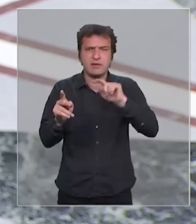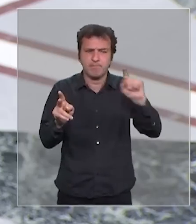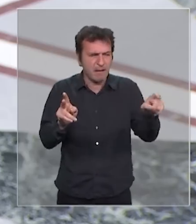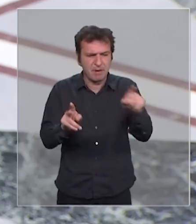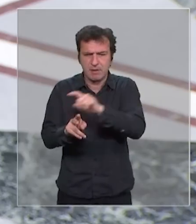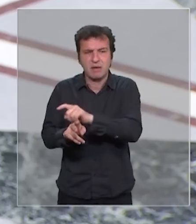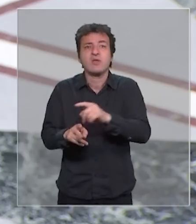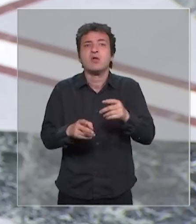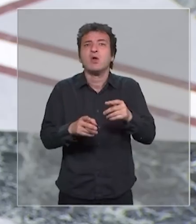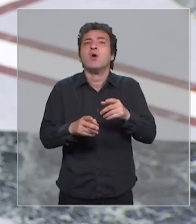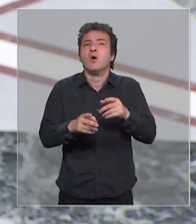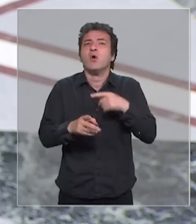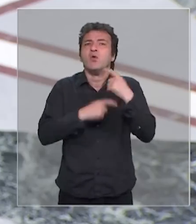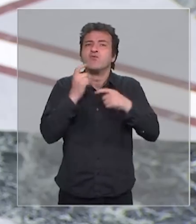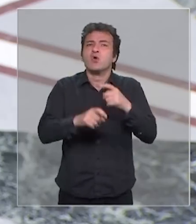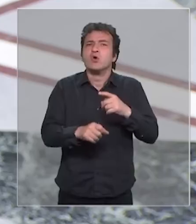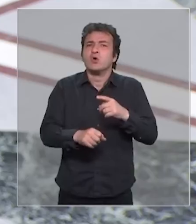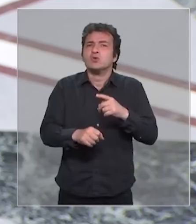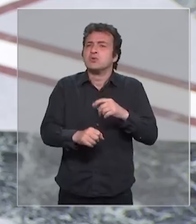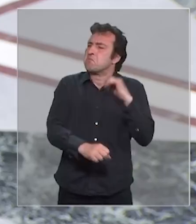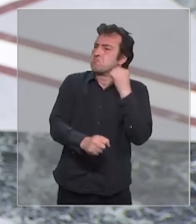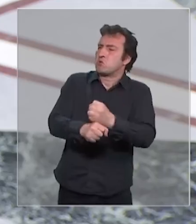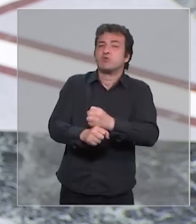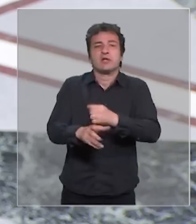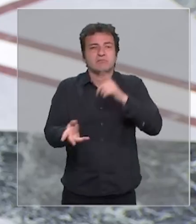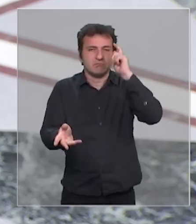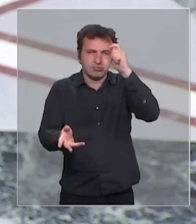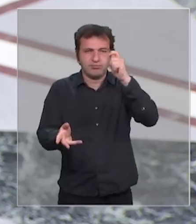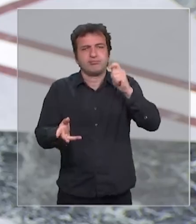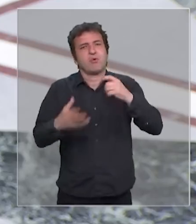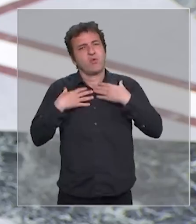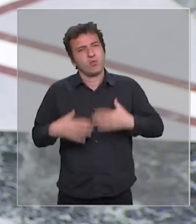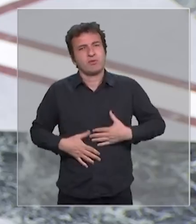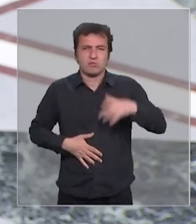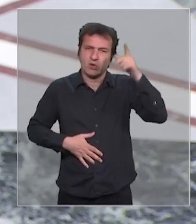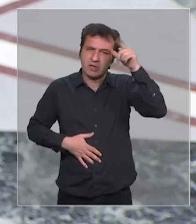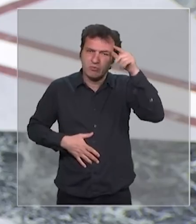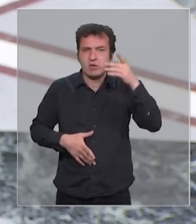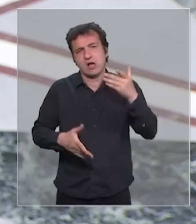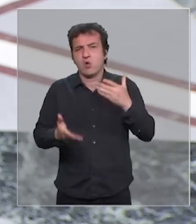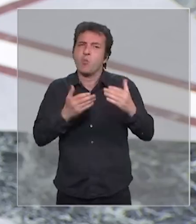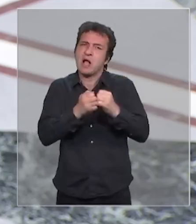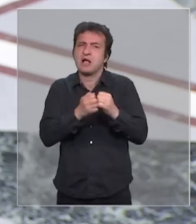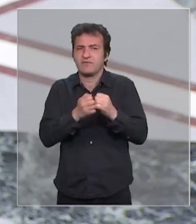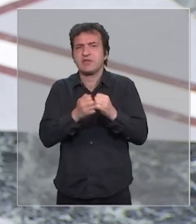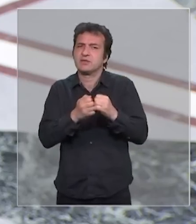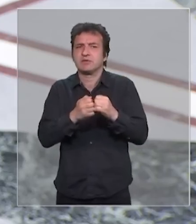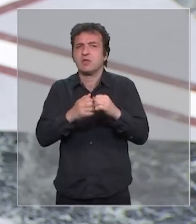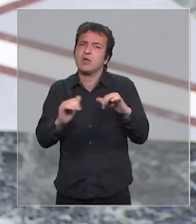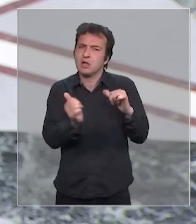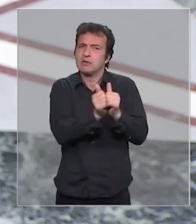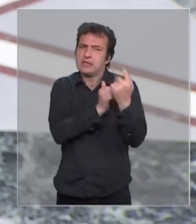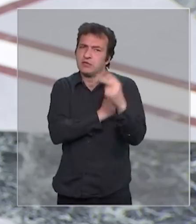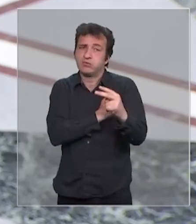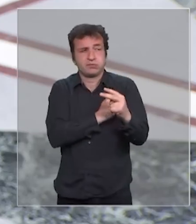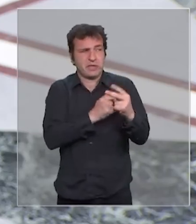avez condamnées, et je veux saluer cette attitude républicaine qui tranche avec celle de certains de vos alliés. Mais Madame la Présidente